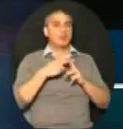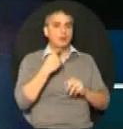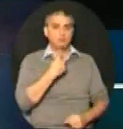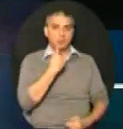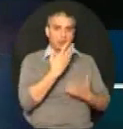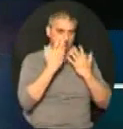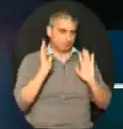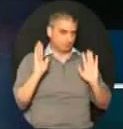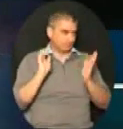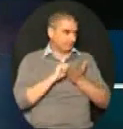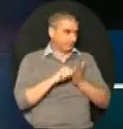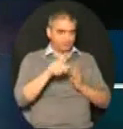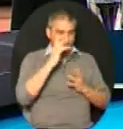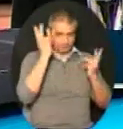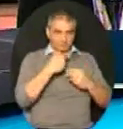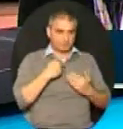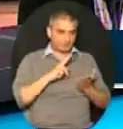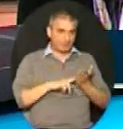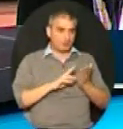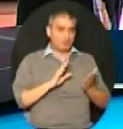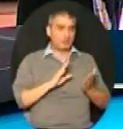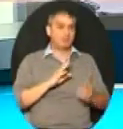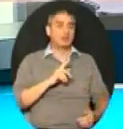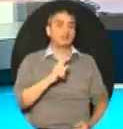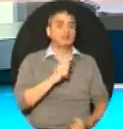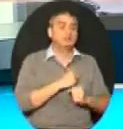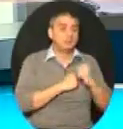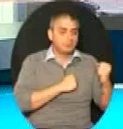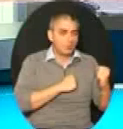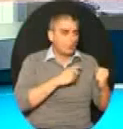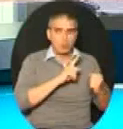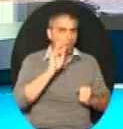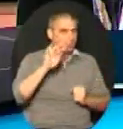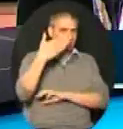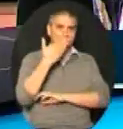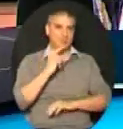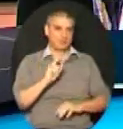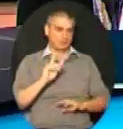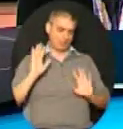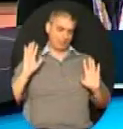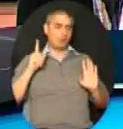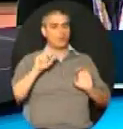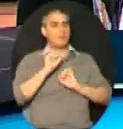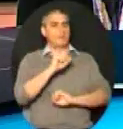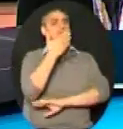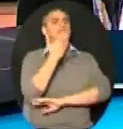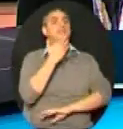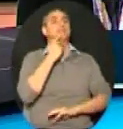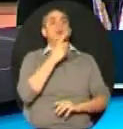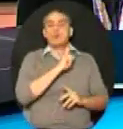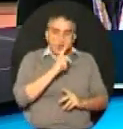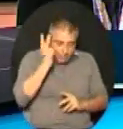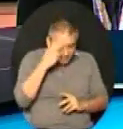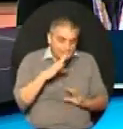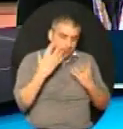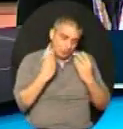להבהיר, כי חלילה שלא, אולי לא הבנת אותי נכון לגמרי. השמאל הוא לא נגד מדינת ישראל, חלילה. השמאל הוא בעדה של מדינת ישראל, פשוט הוא לא